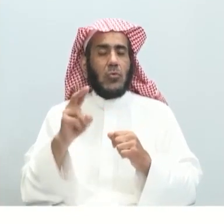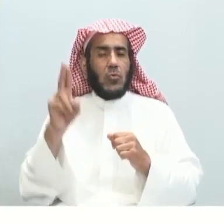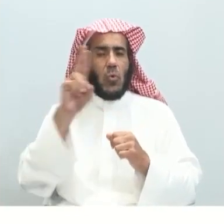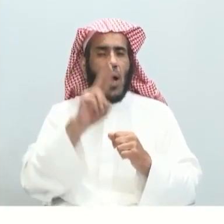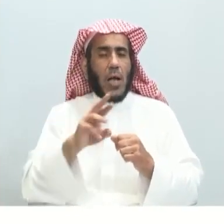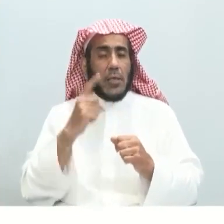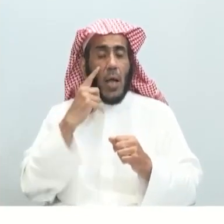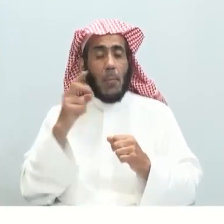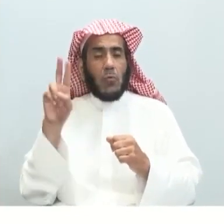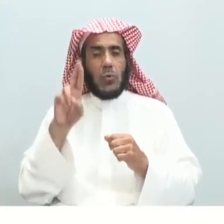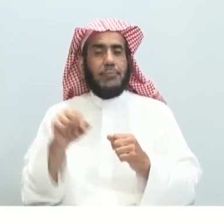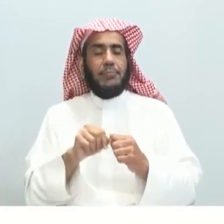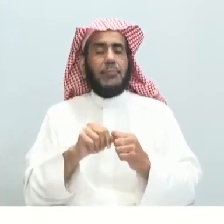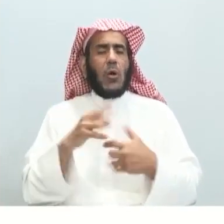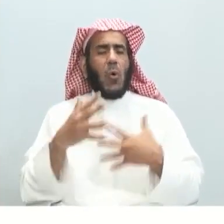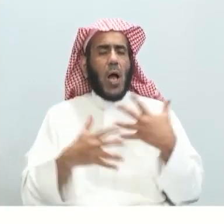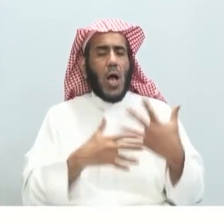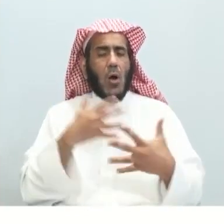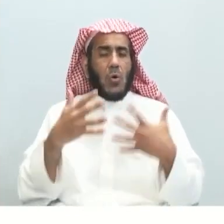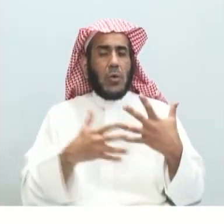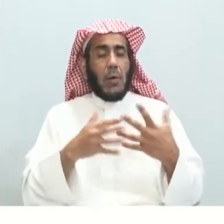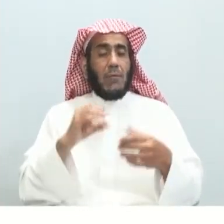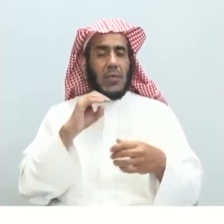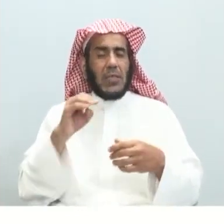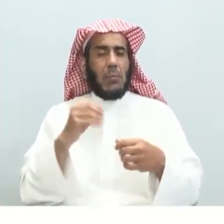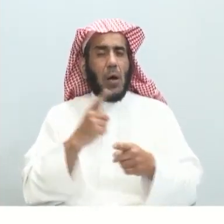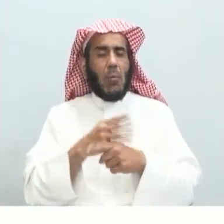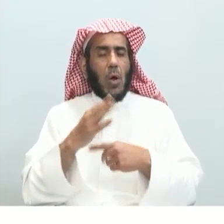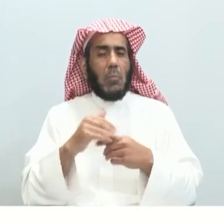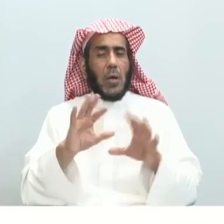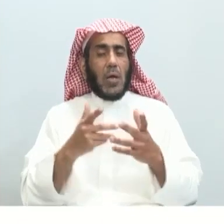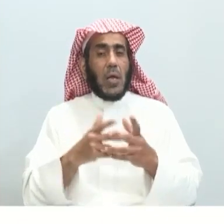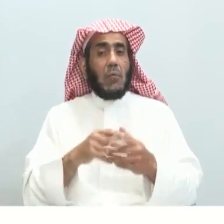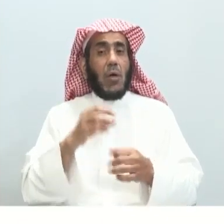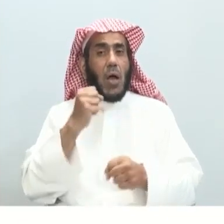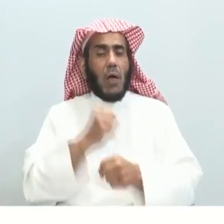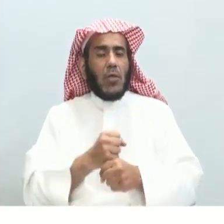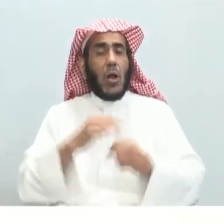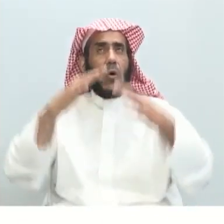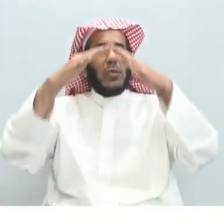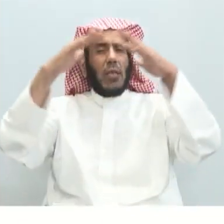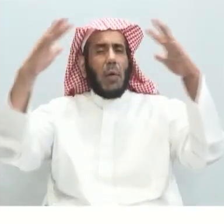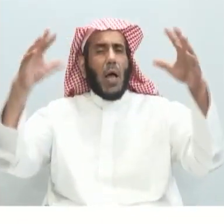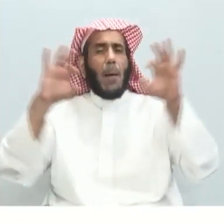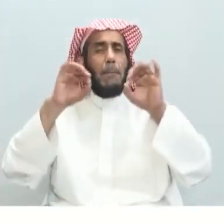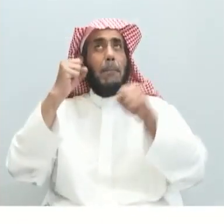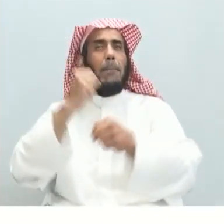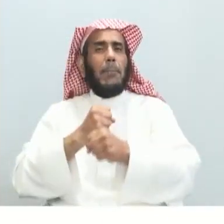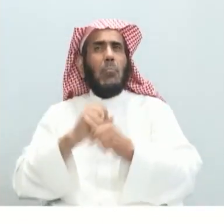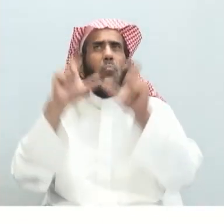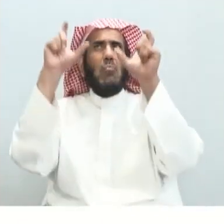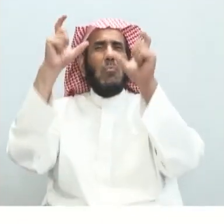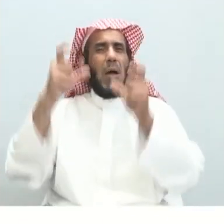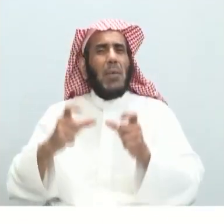تاملوا في السؤال وحاولوا في الاجابه كيف حفظ الله السماء من الشياطين كيف